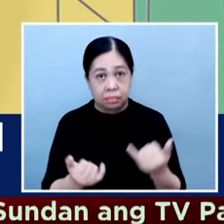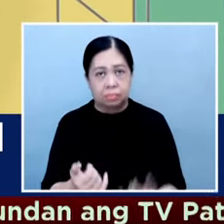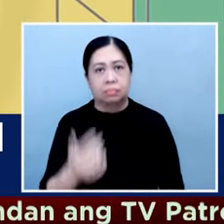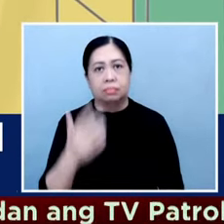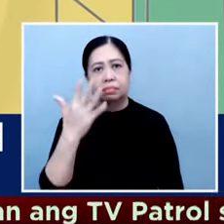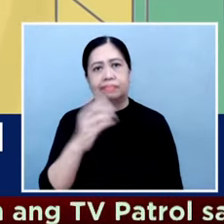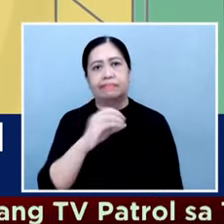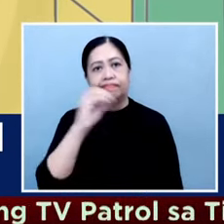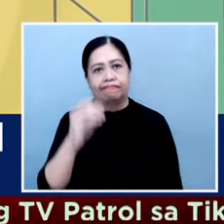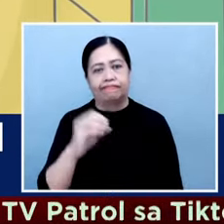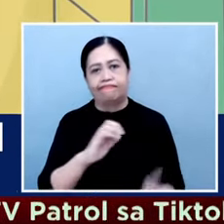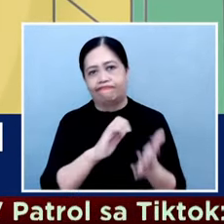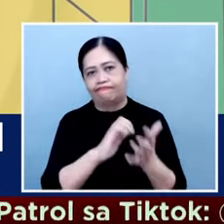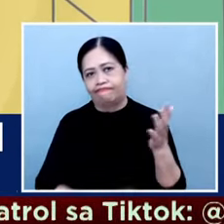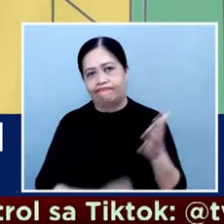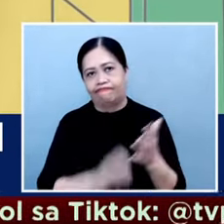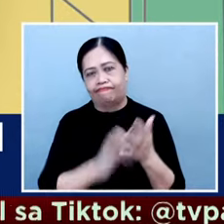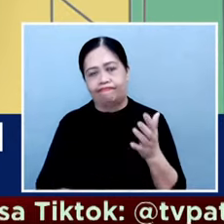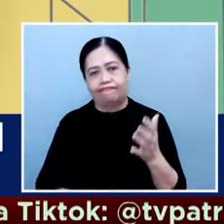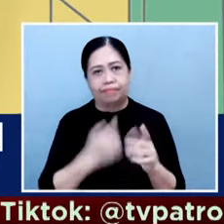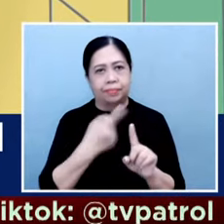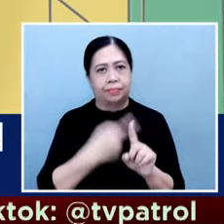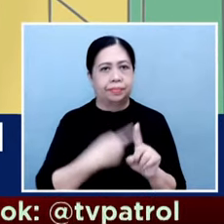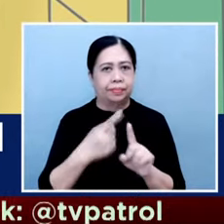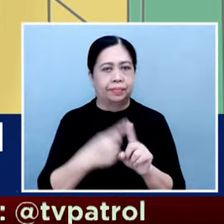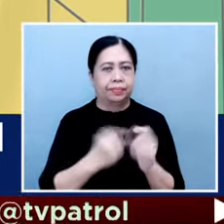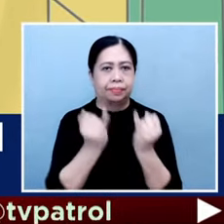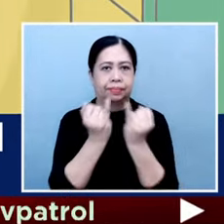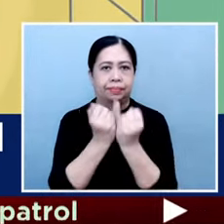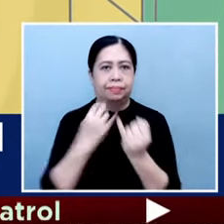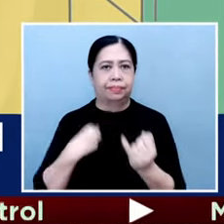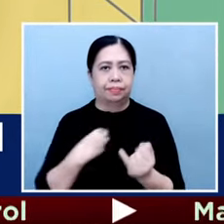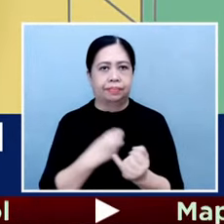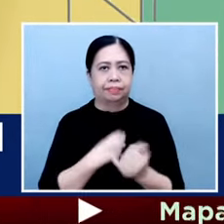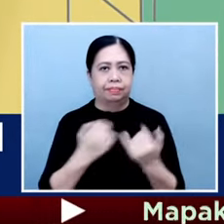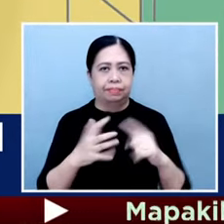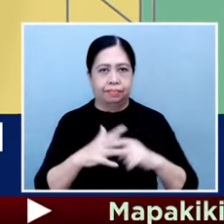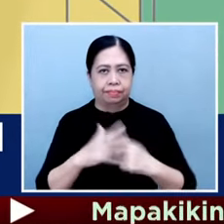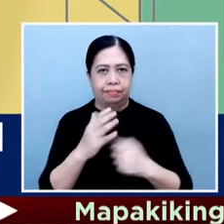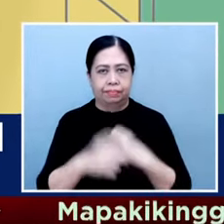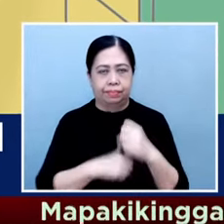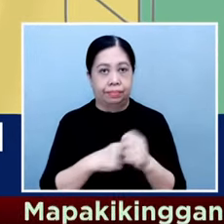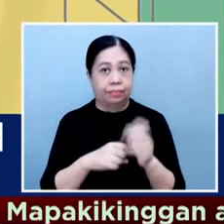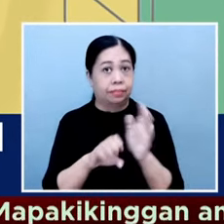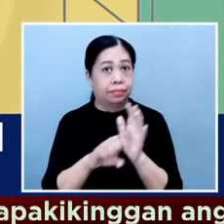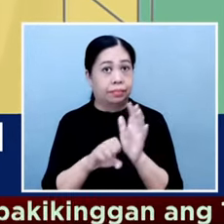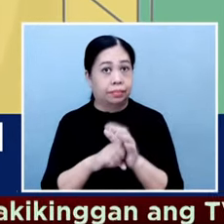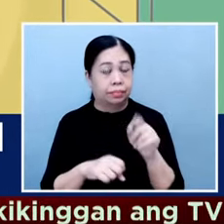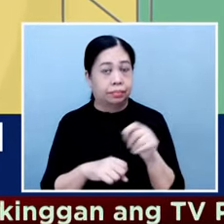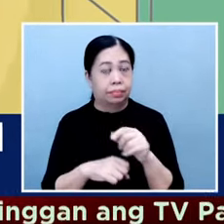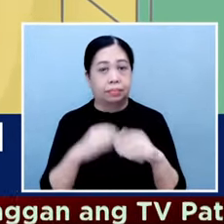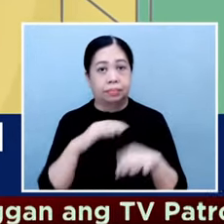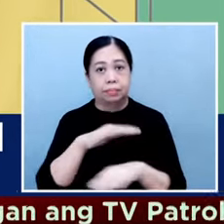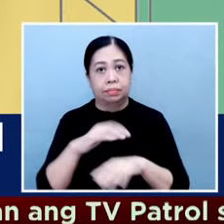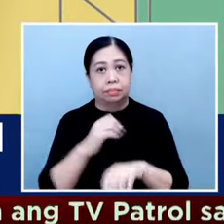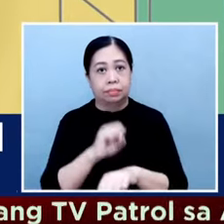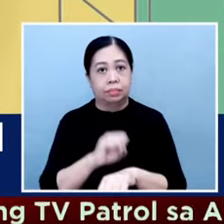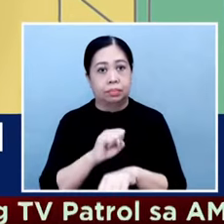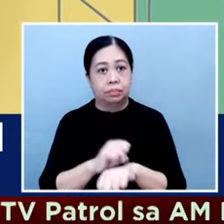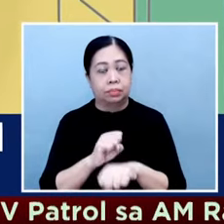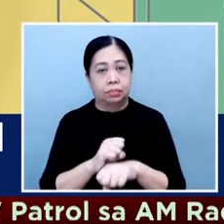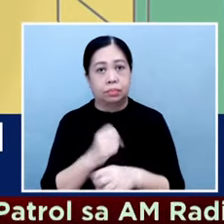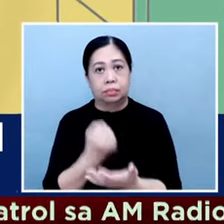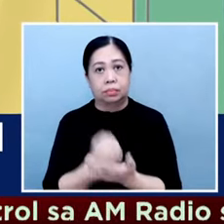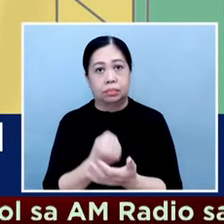ang kakaltasin sa buwan ng sweldo ng PhilHealth members ngayong taon. Halimbawa, para sa minimum wage worker na sumusweldo